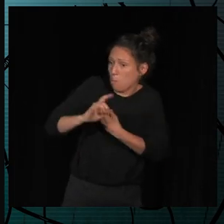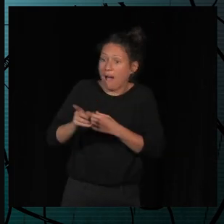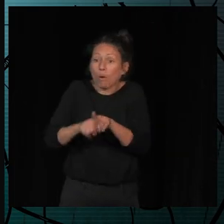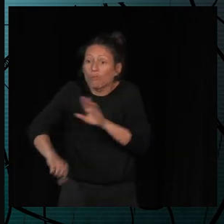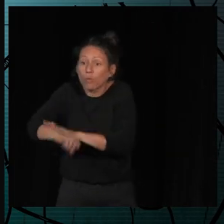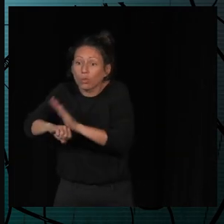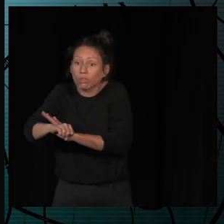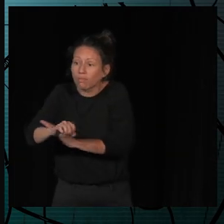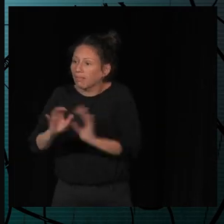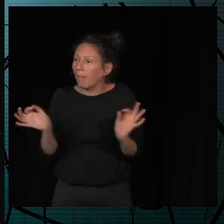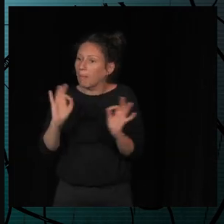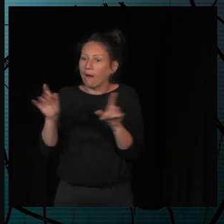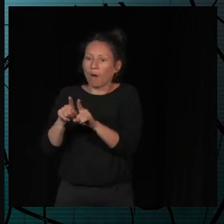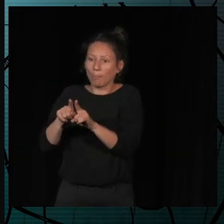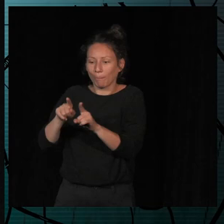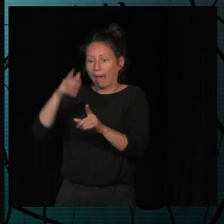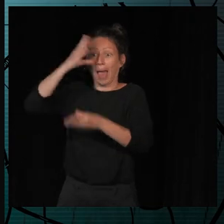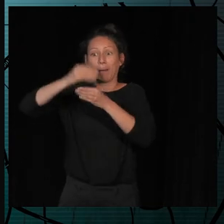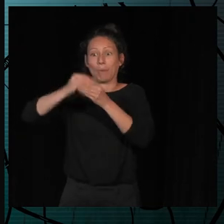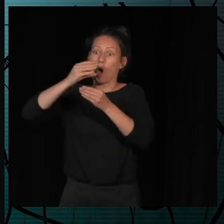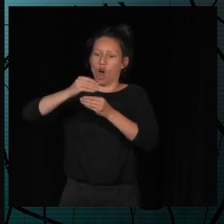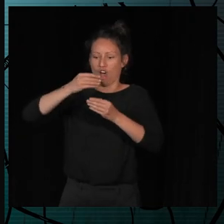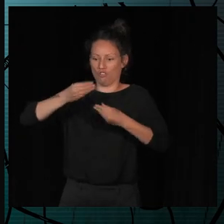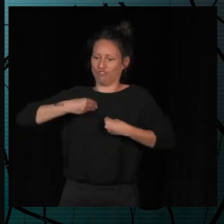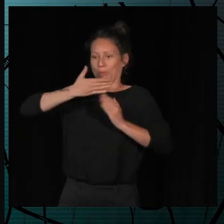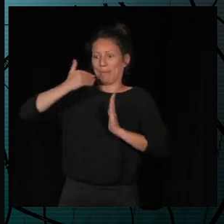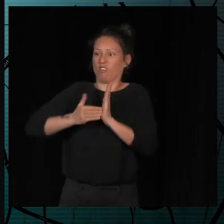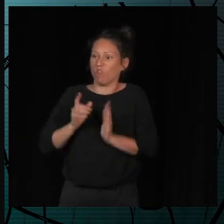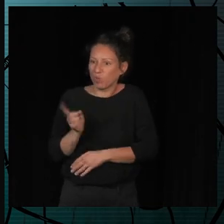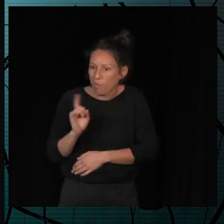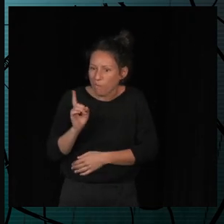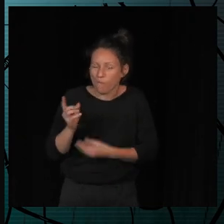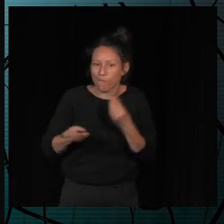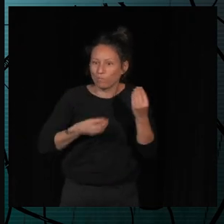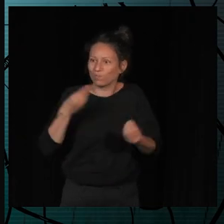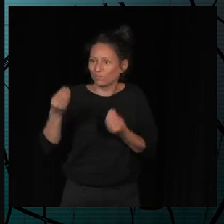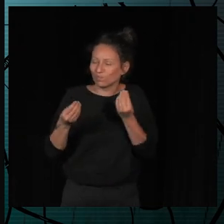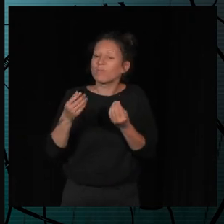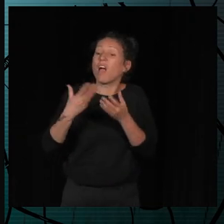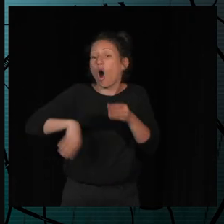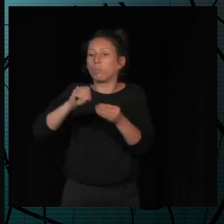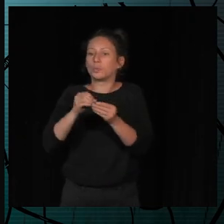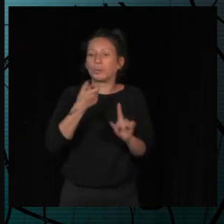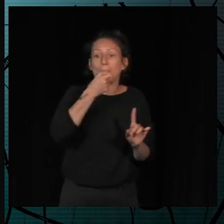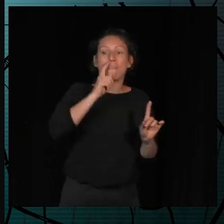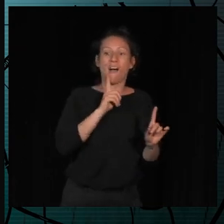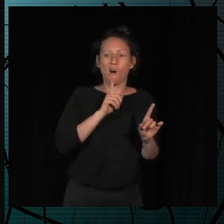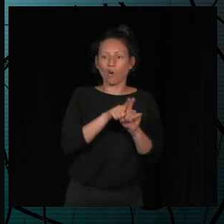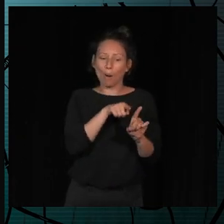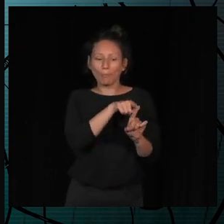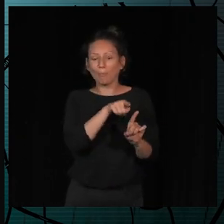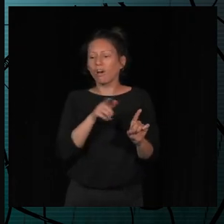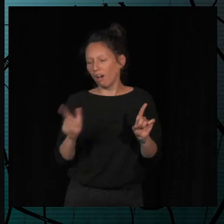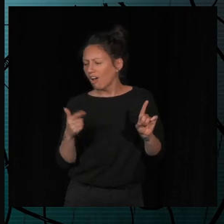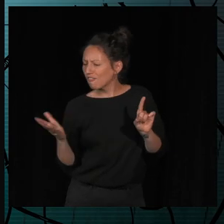d'école qui pourrait apprendre à à être bon pu de toute façon il faut commencer tôt et les parents sont pas très enclins à dire allez go go go je vais te laisser t'entraîner 10